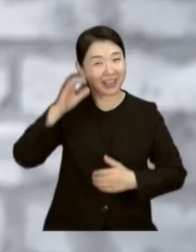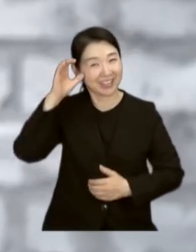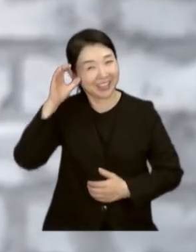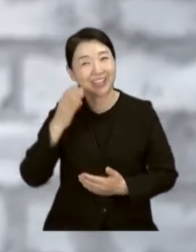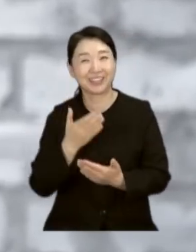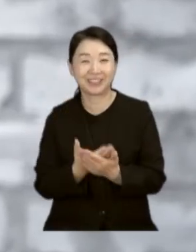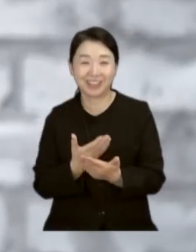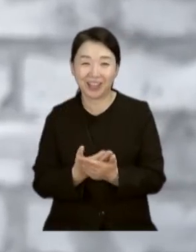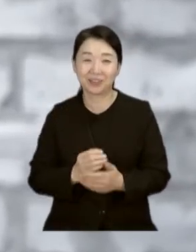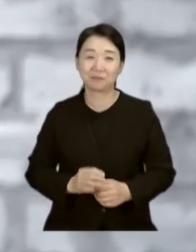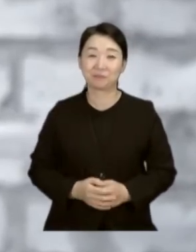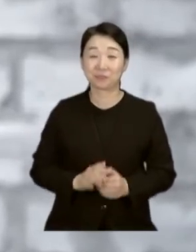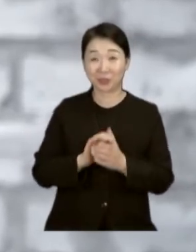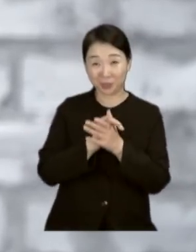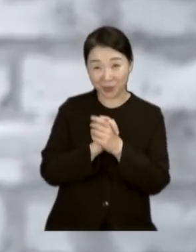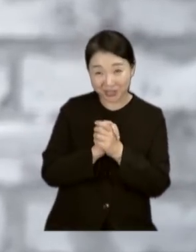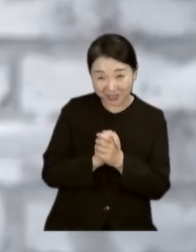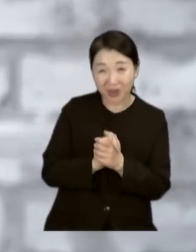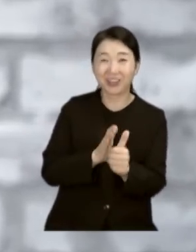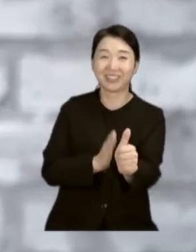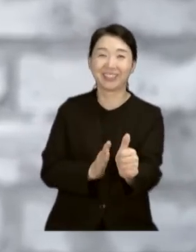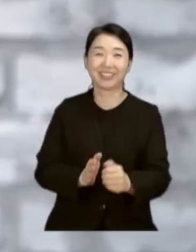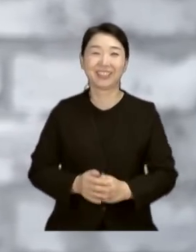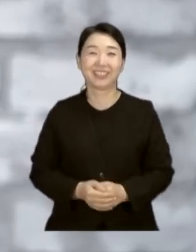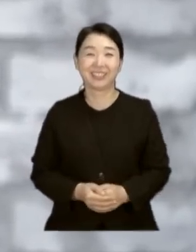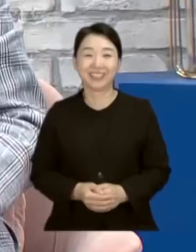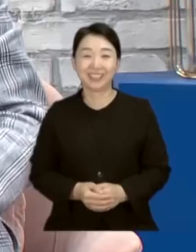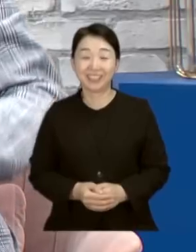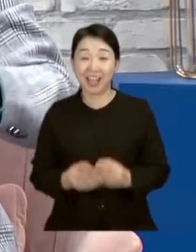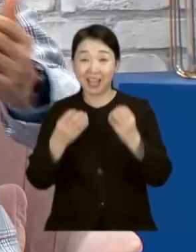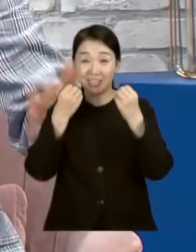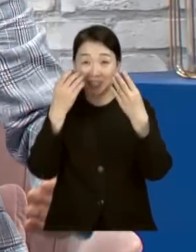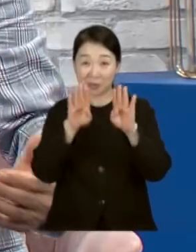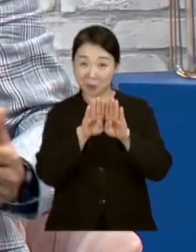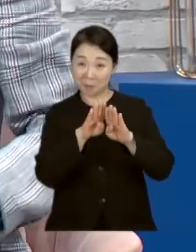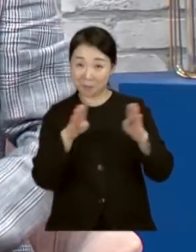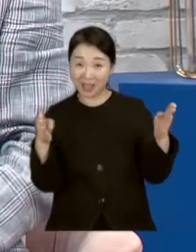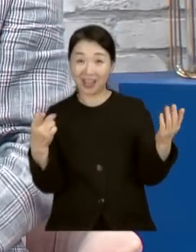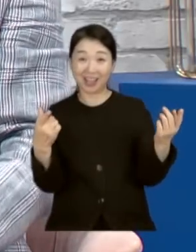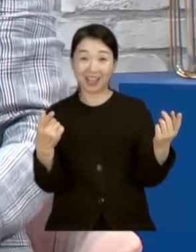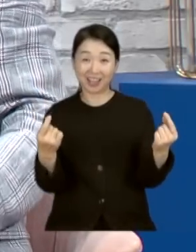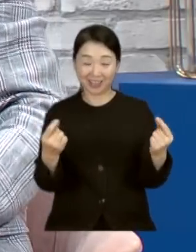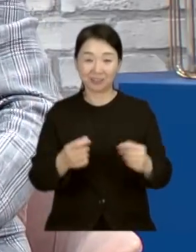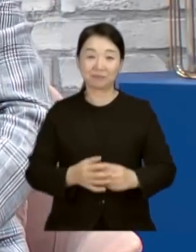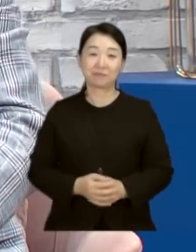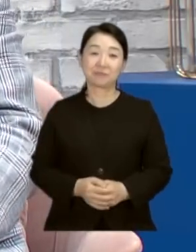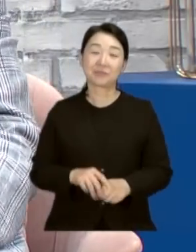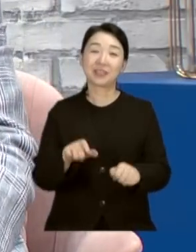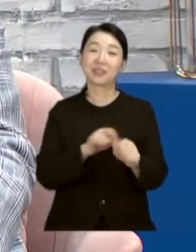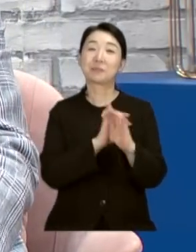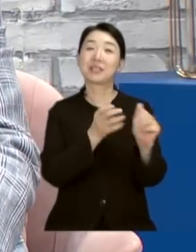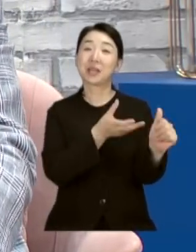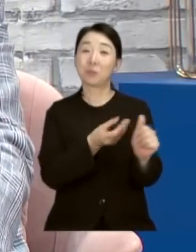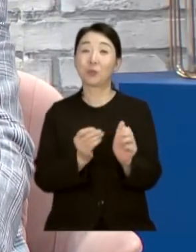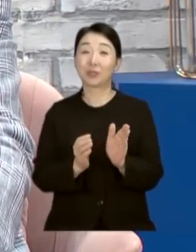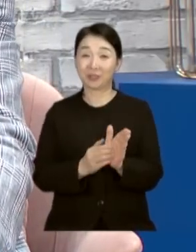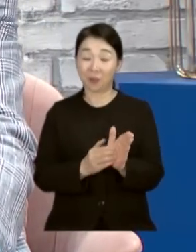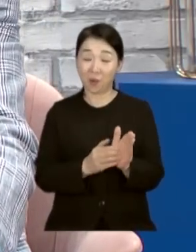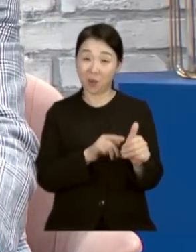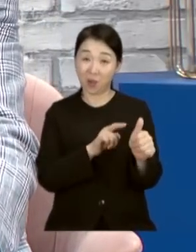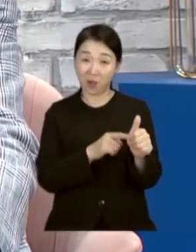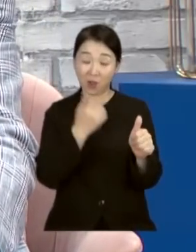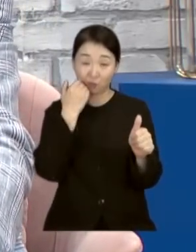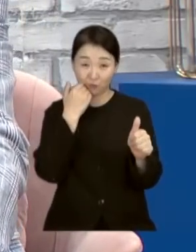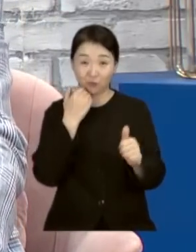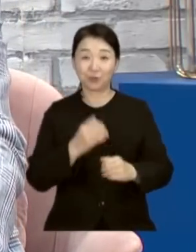많이 해주시고 기도도 많이 해주시기 바랍니다. 새롭게 문을 여는 시간이니까 정말 특별한 분을 좀 모셨어요.